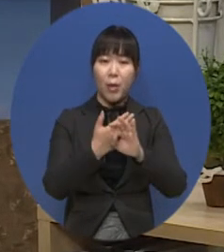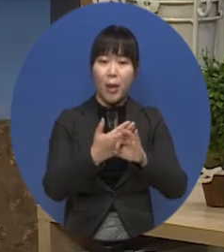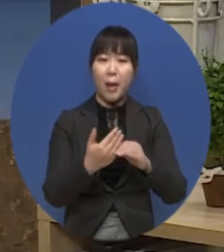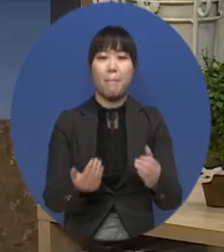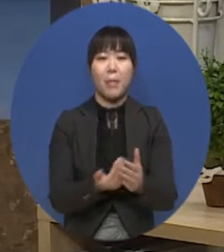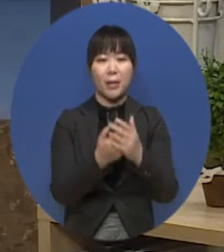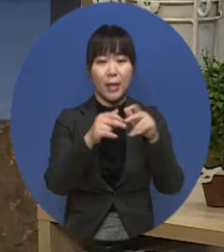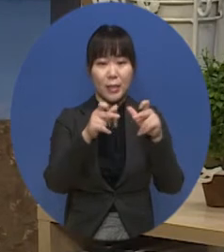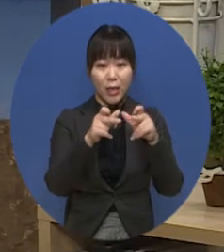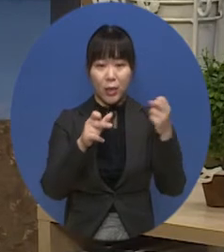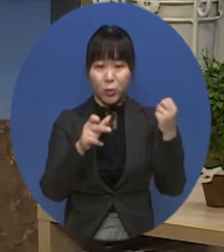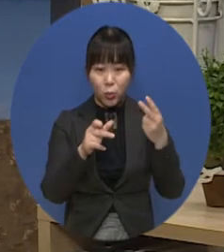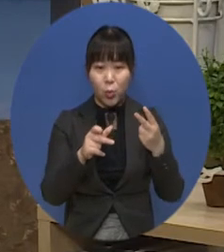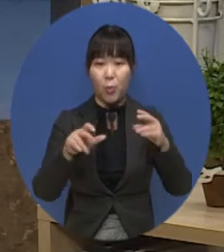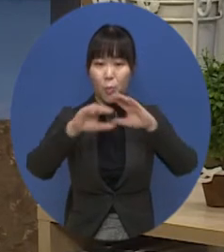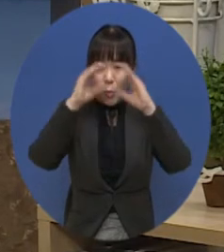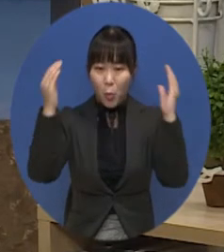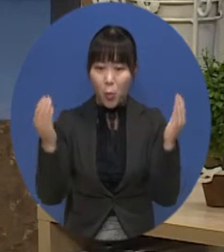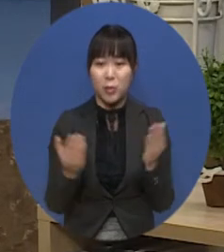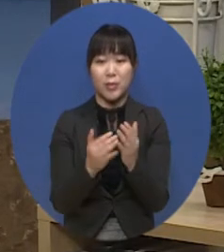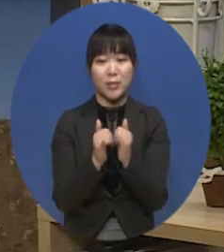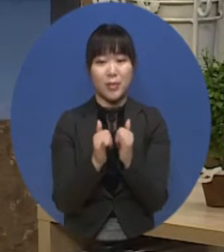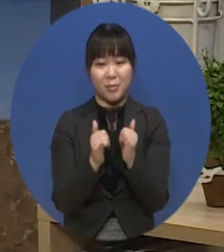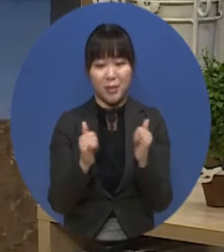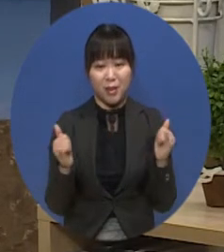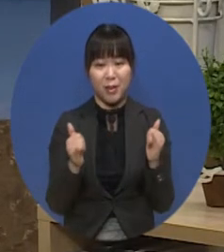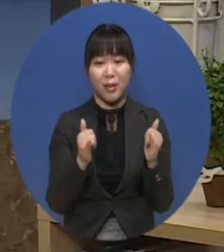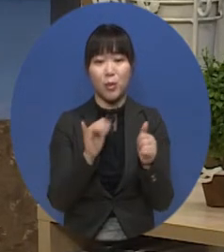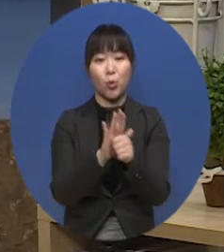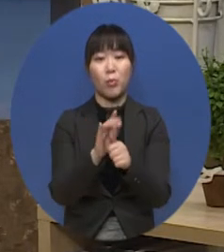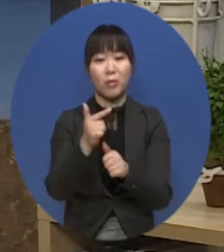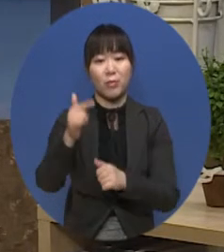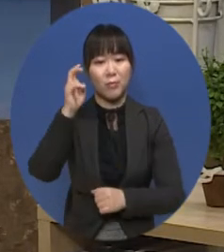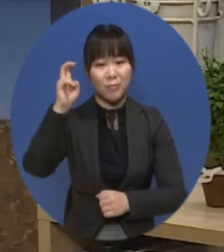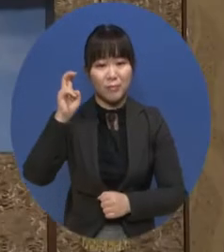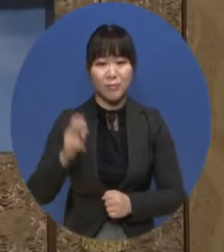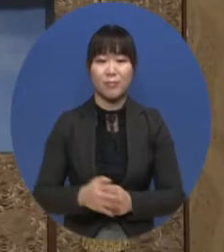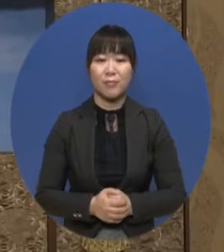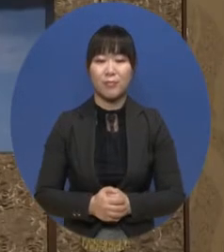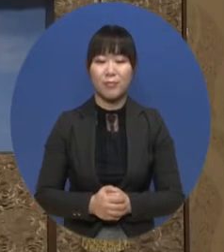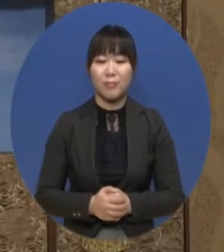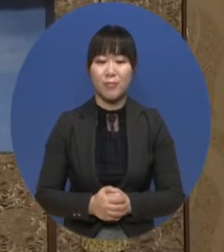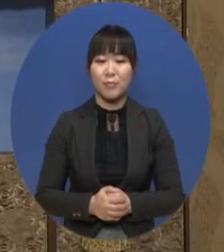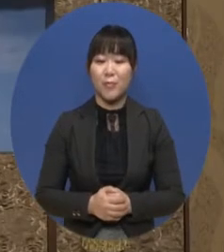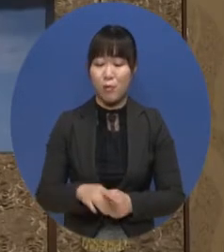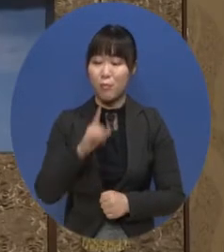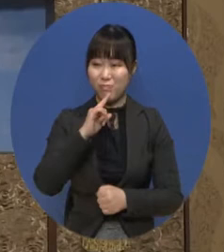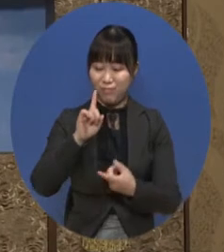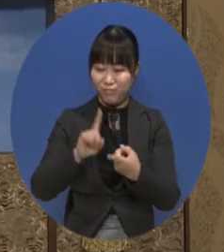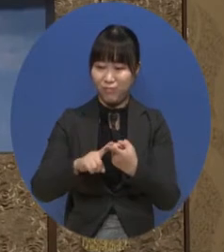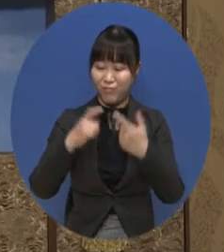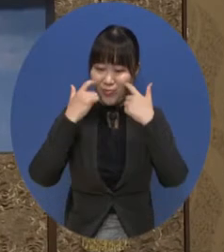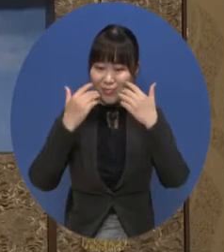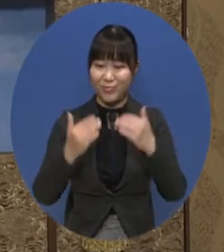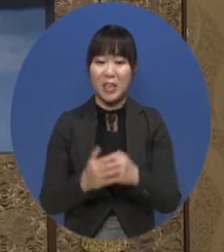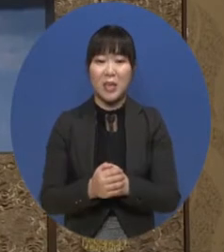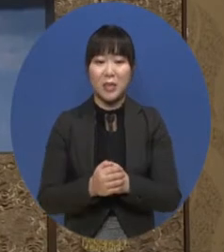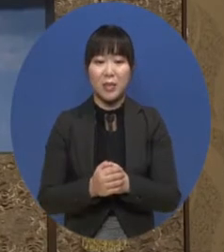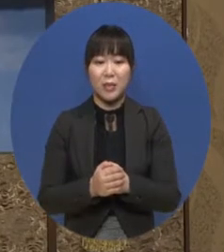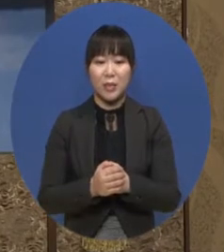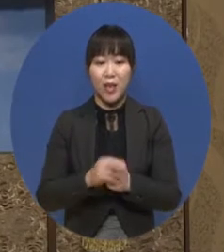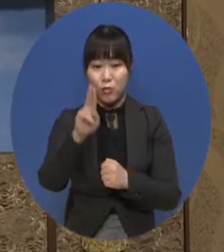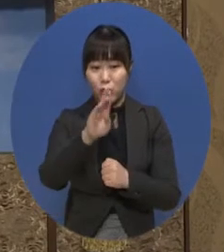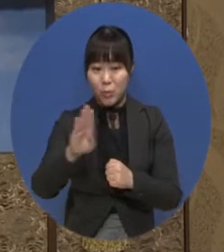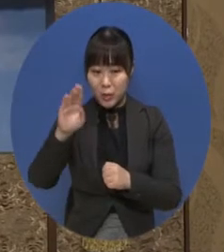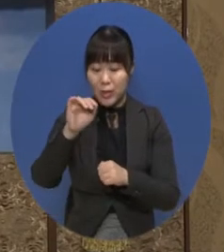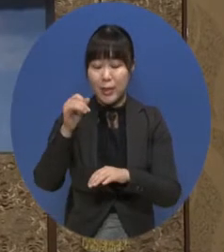발달 장애인들뿐만 아니라 모두에게 굉장히 많은 도움이 될 것 같거든요. 아, 네. 정말 정확하게 말씀해 주셨는데 네. 유니버설